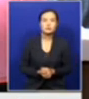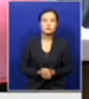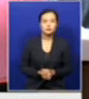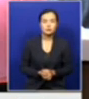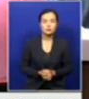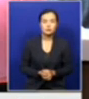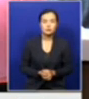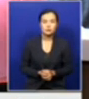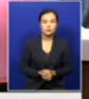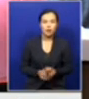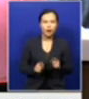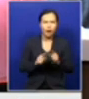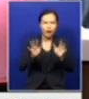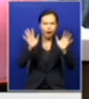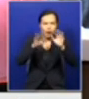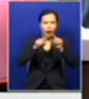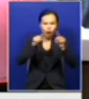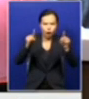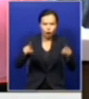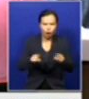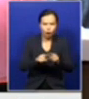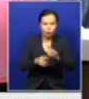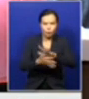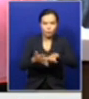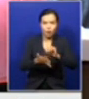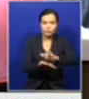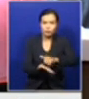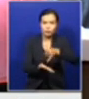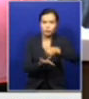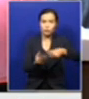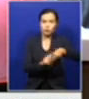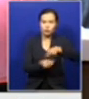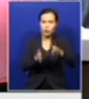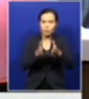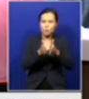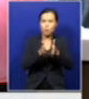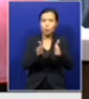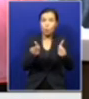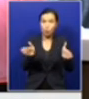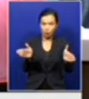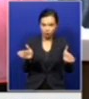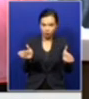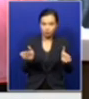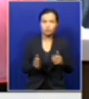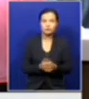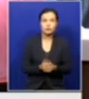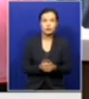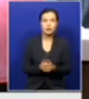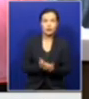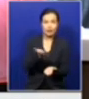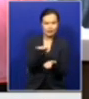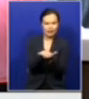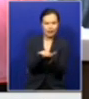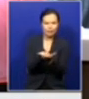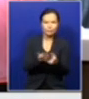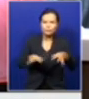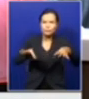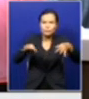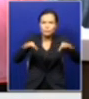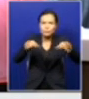แค่การวางกรอบแผนงานการฟื้นฟูเศรษฐกิจไว้แบบกว้างๆค่ะมีเอกสารเพียงไม่กี่หน้านะคะ